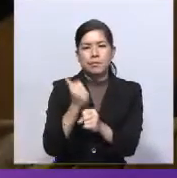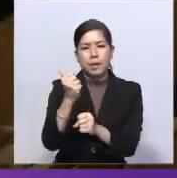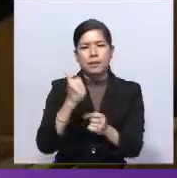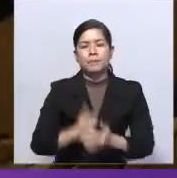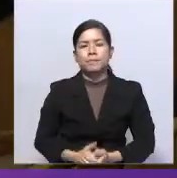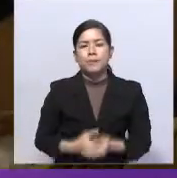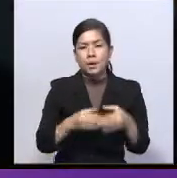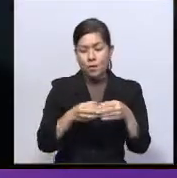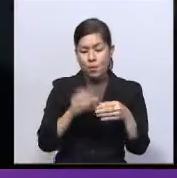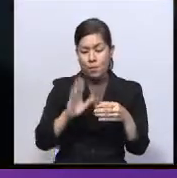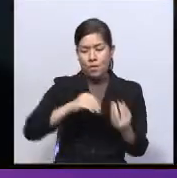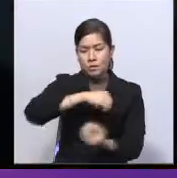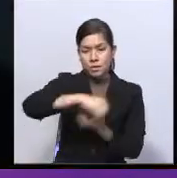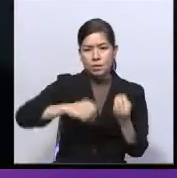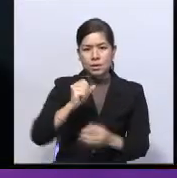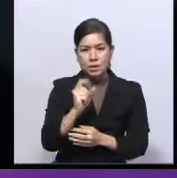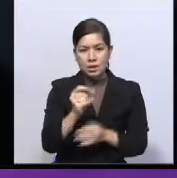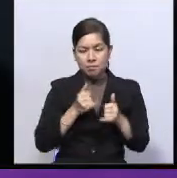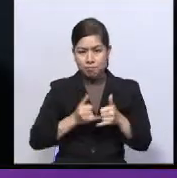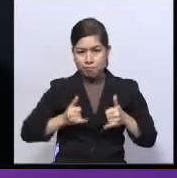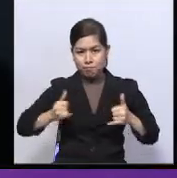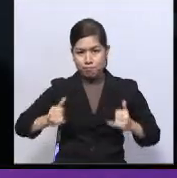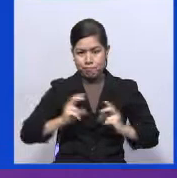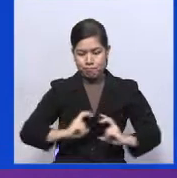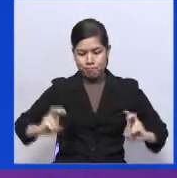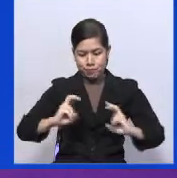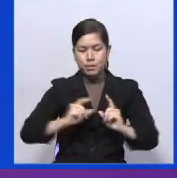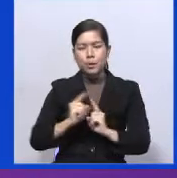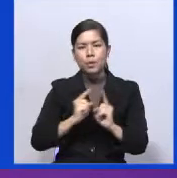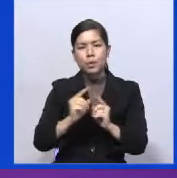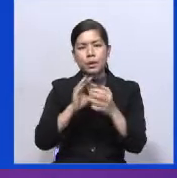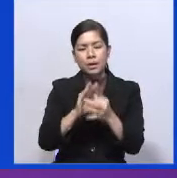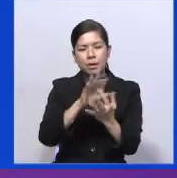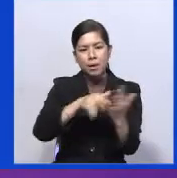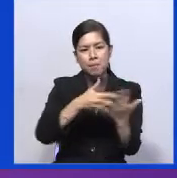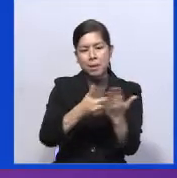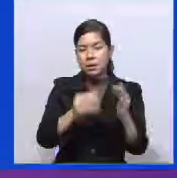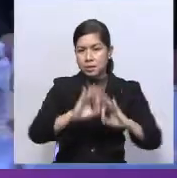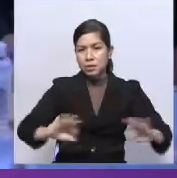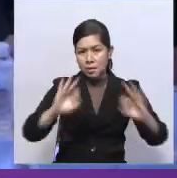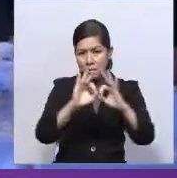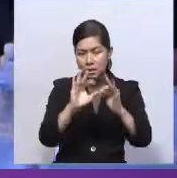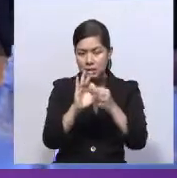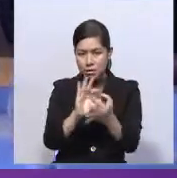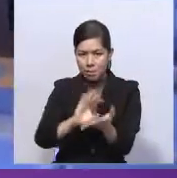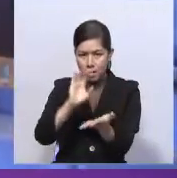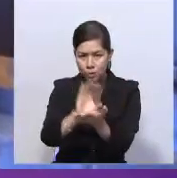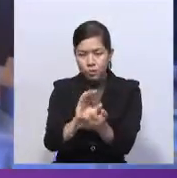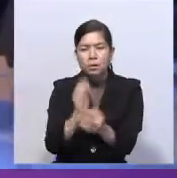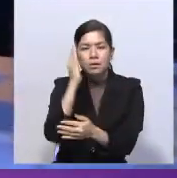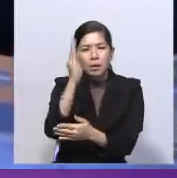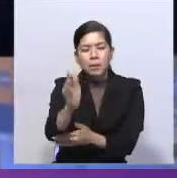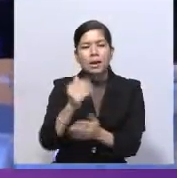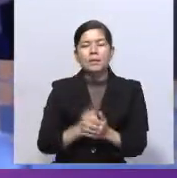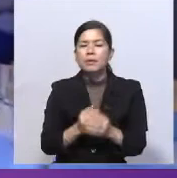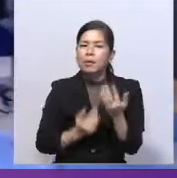ขณะที่ทีมเศรษฐกิจได้ขึ้นเวทีร่วมแจงแผนแม่กับโปรเจกต์ย้ำไทยพร้อมต้อนรับการลงทุนเพื่อก้าวกระโดดครั้งใหญ่